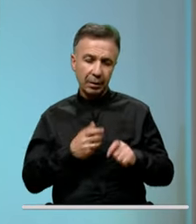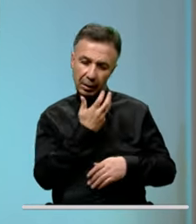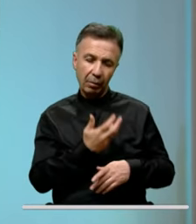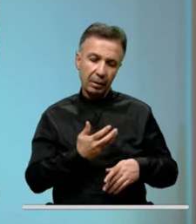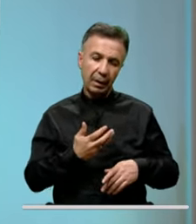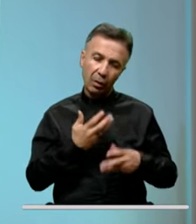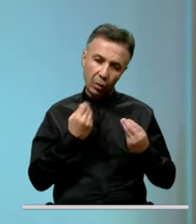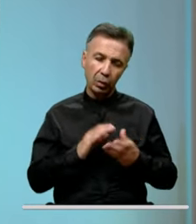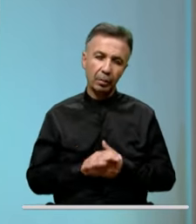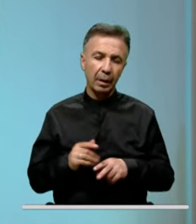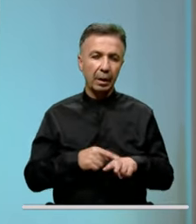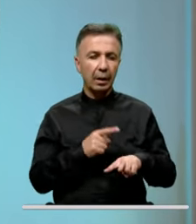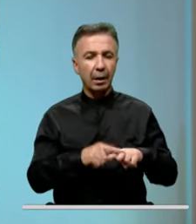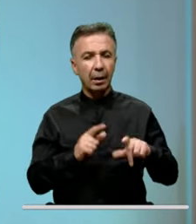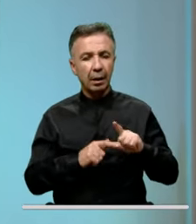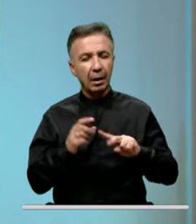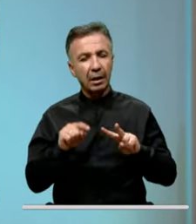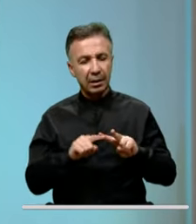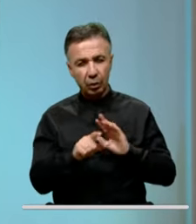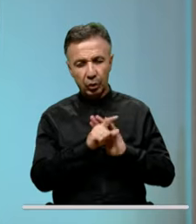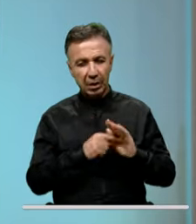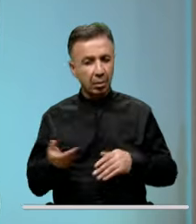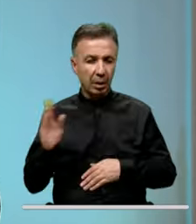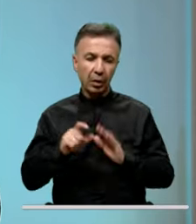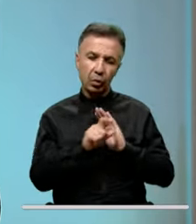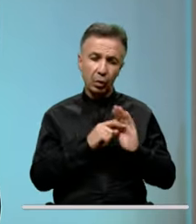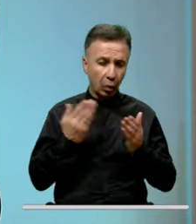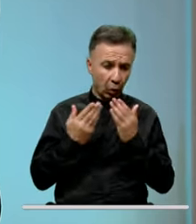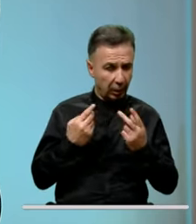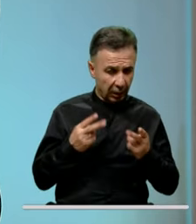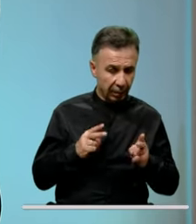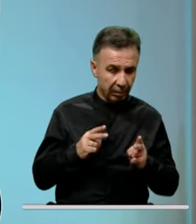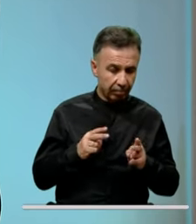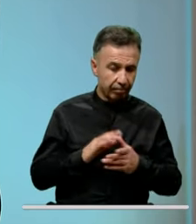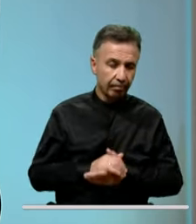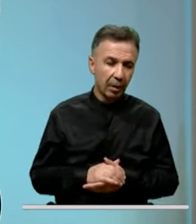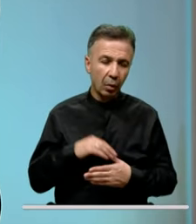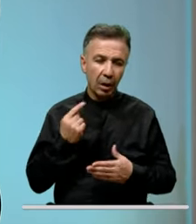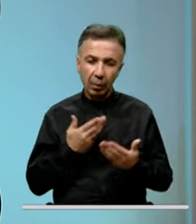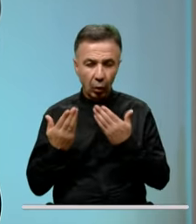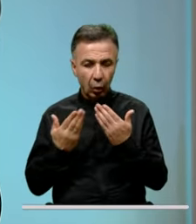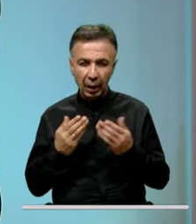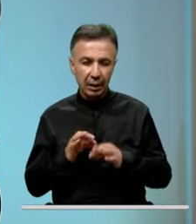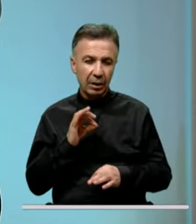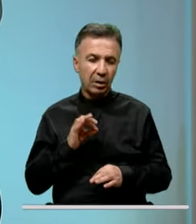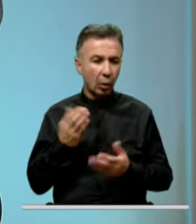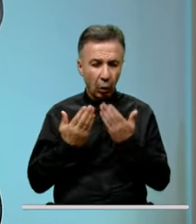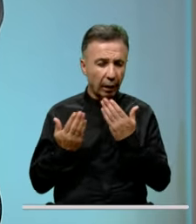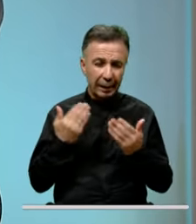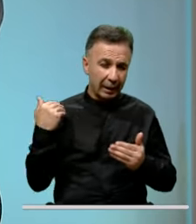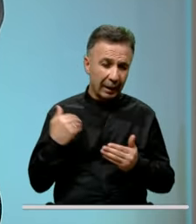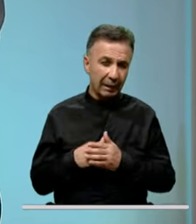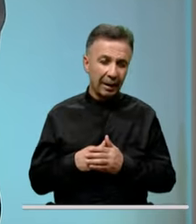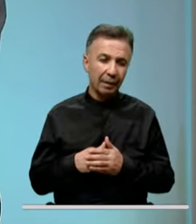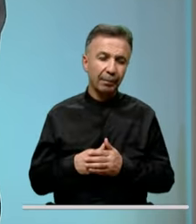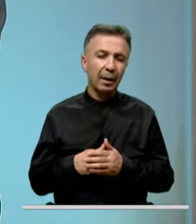Yasin suresi bir başka sure okunabilir mi? Kur'an-ı Kerim'de okuyabilen kişiyi okuyabildiği kadar bir